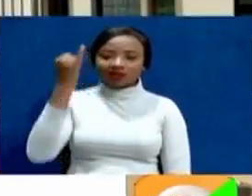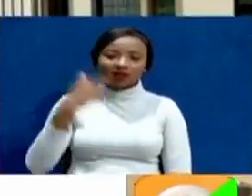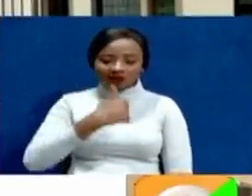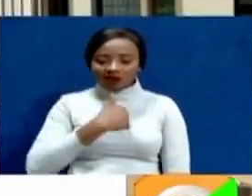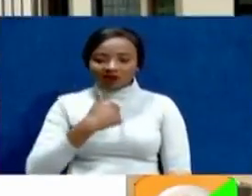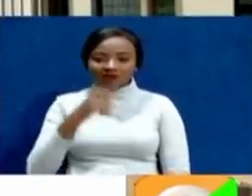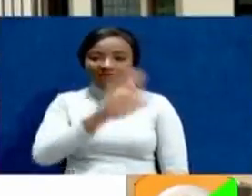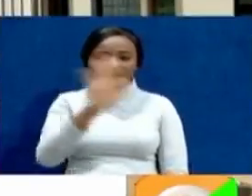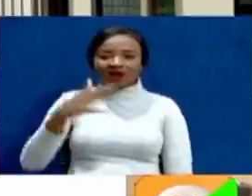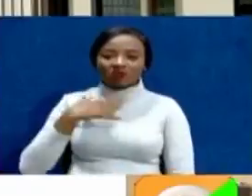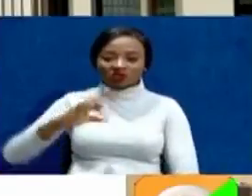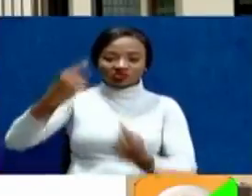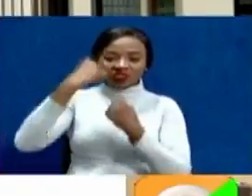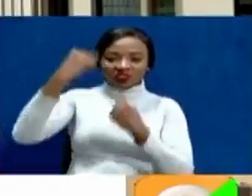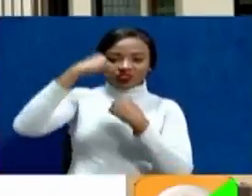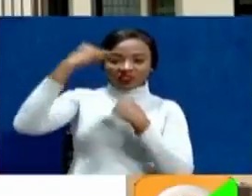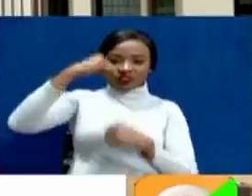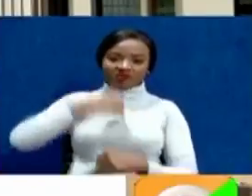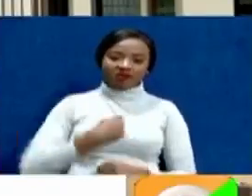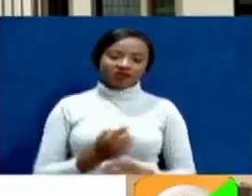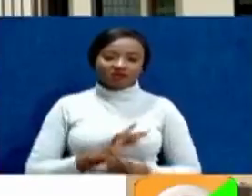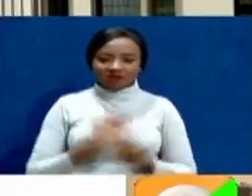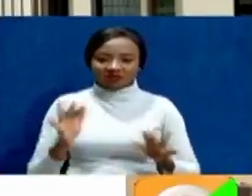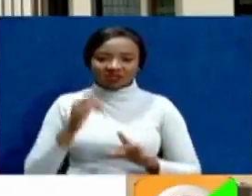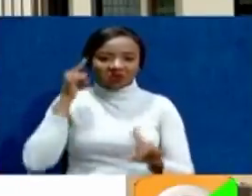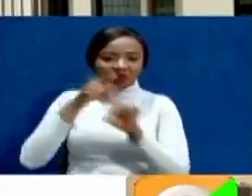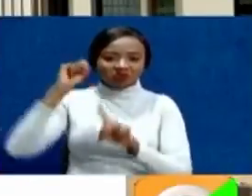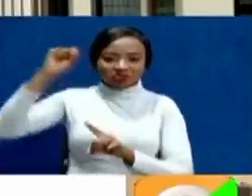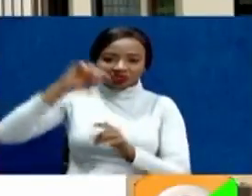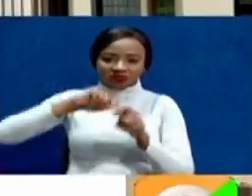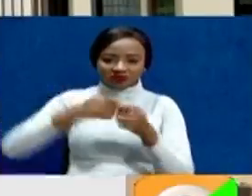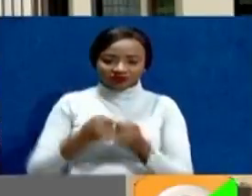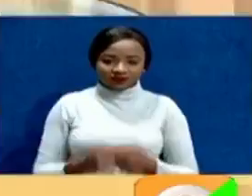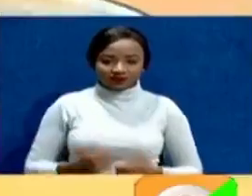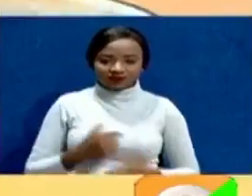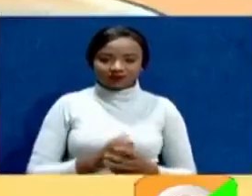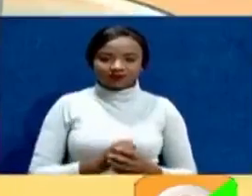baada ya kumwita na kumhoji. Hassan Mugambi, Nipashe Weekendi.